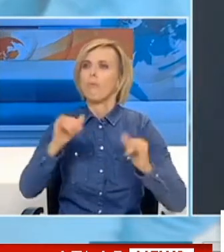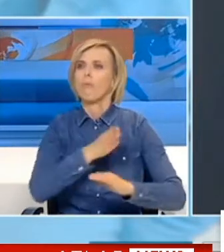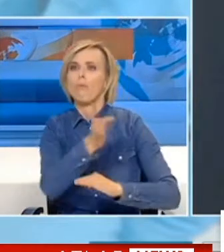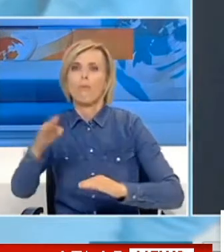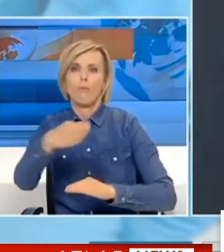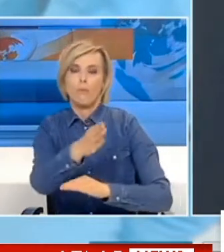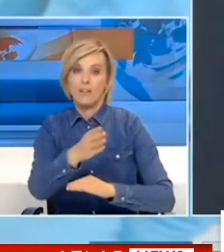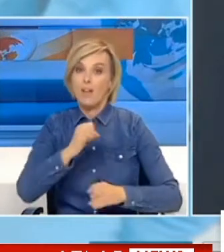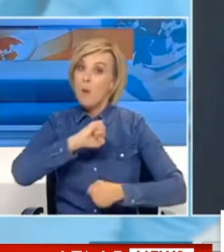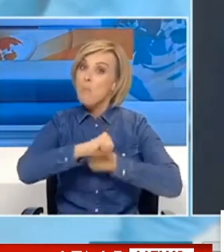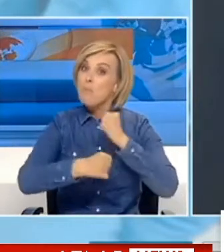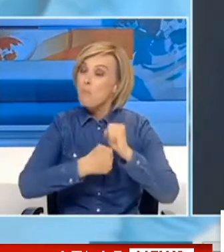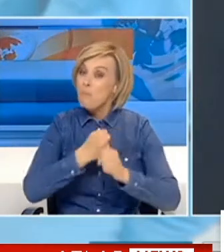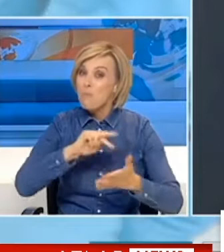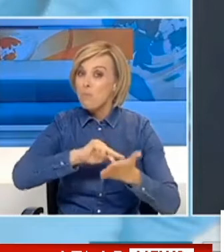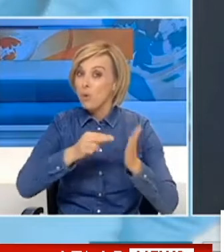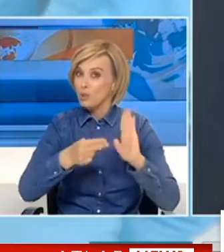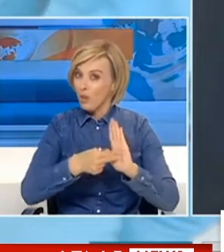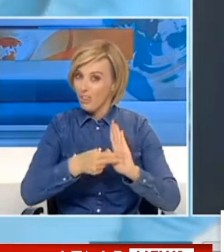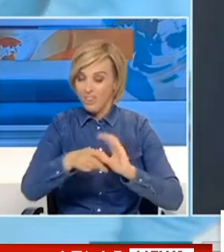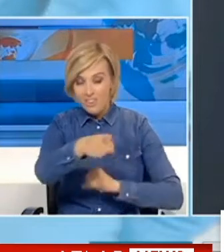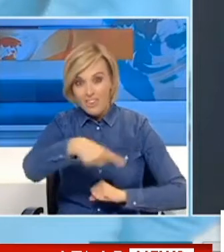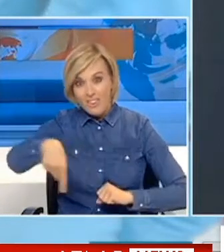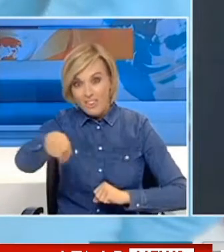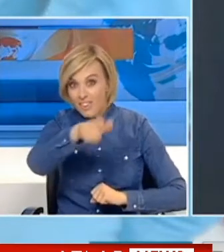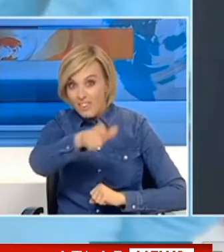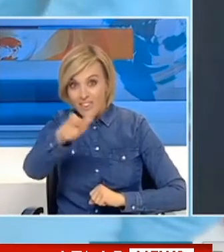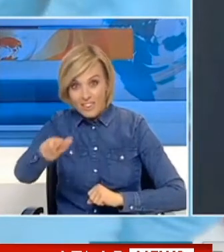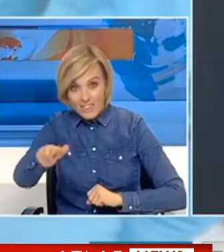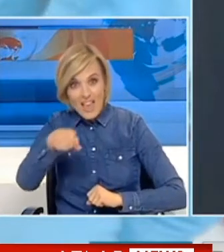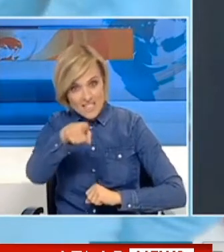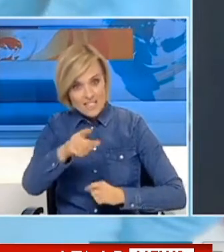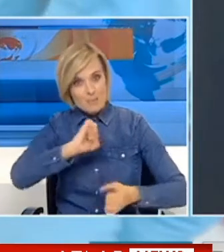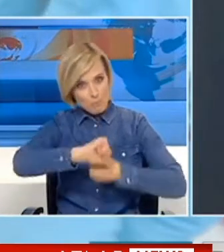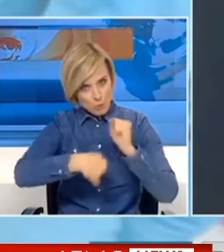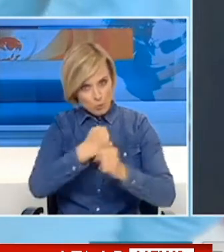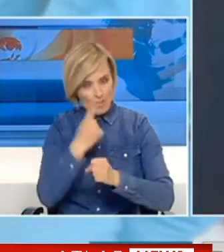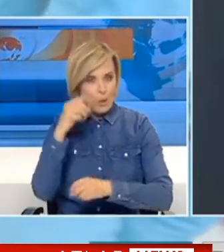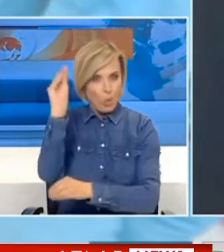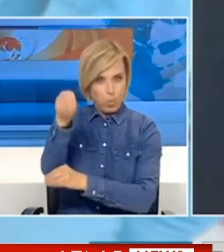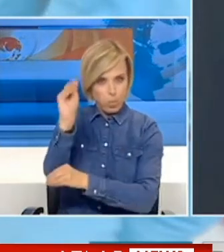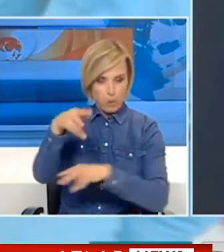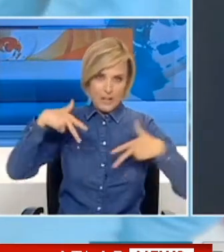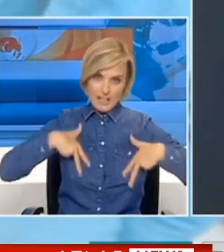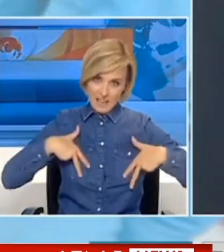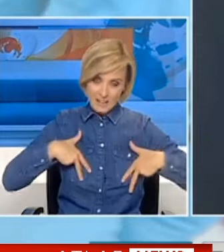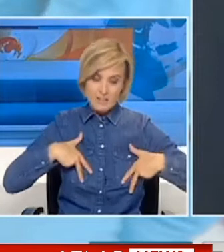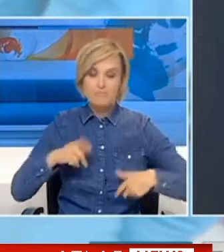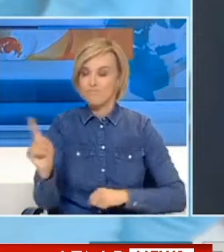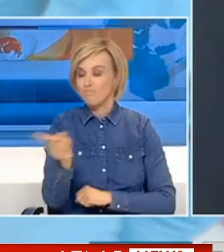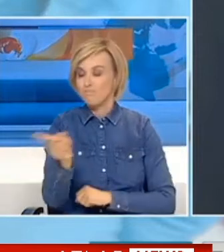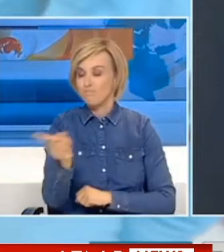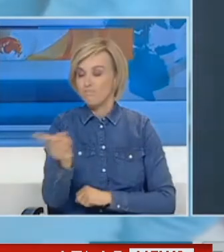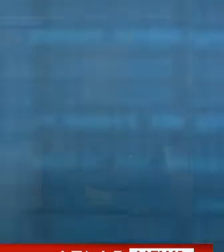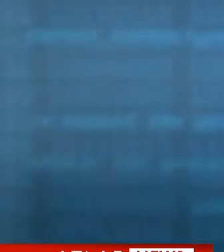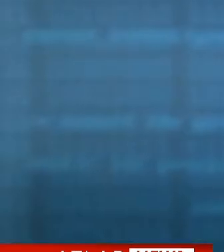λίγους που προσπαθούν να ξεγελάσουν το κράτος ότι η συμμόρφωση όλων είναι απαραίτητη για να πετύχουμε το στόχο μας και να εμποδίσουμε τη διασπορά της